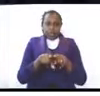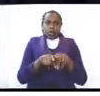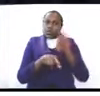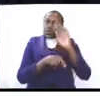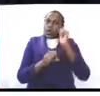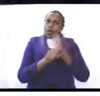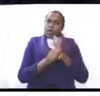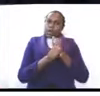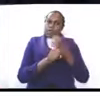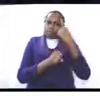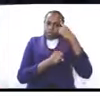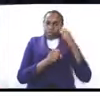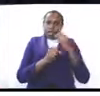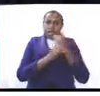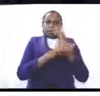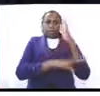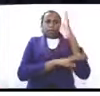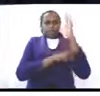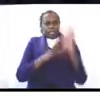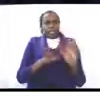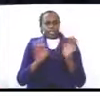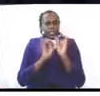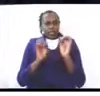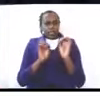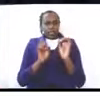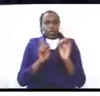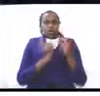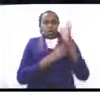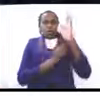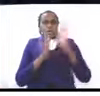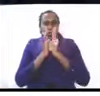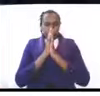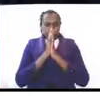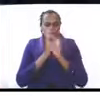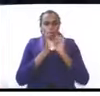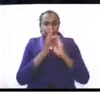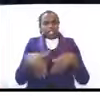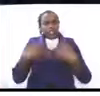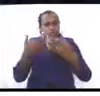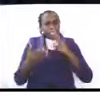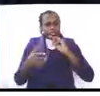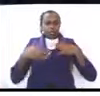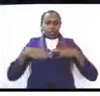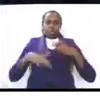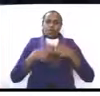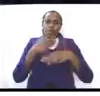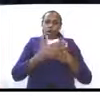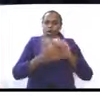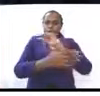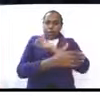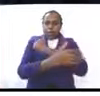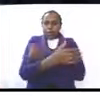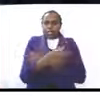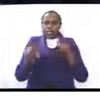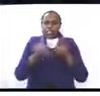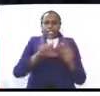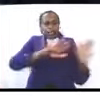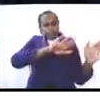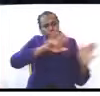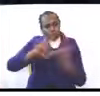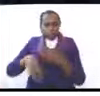ya walinzi ni bure. Baba tuomba ufikishie Wakristo wote neema yako na